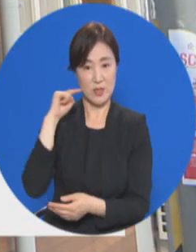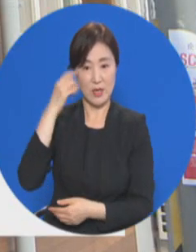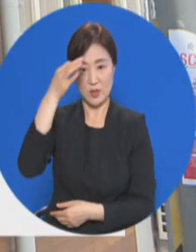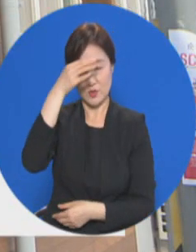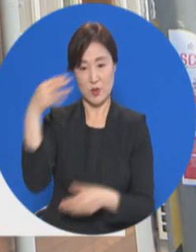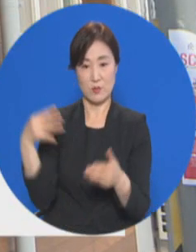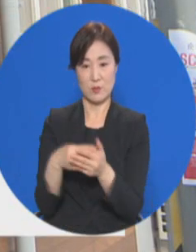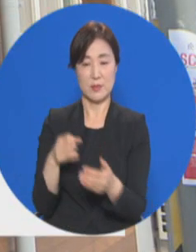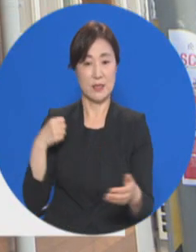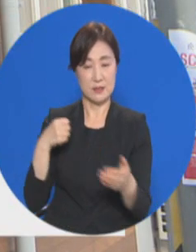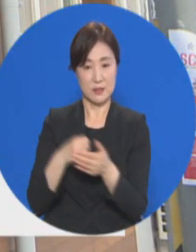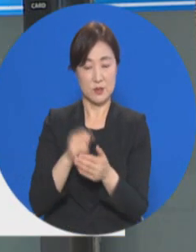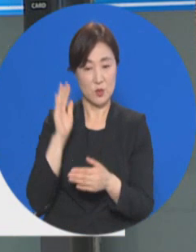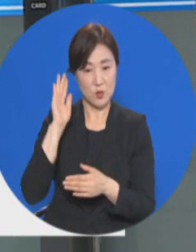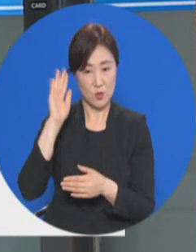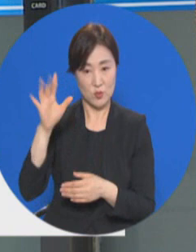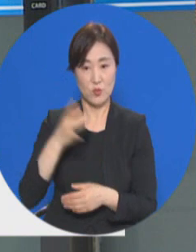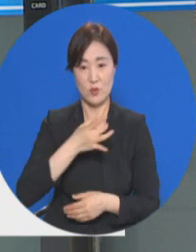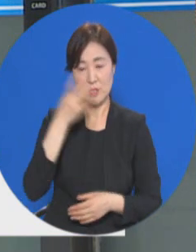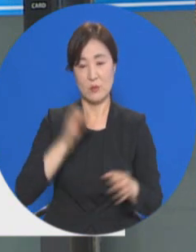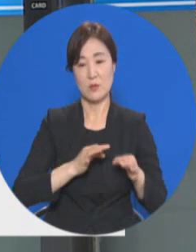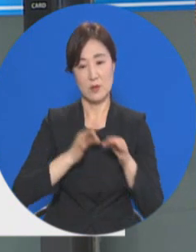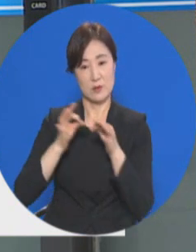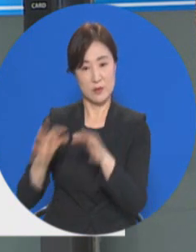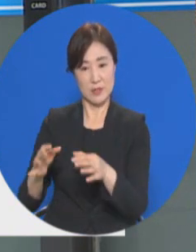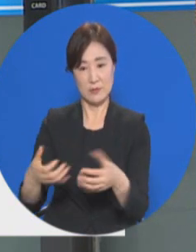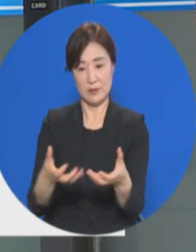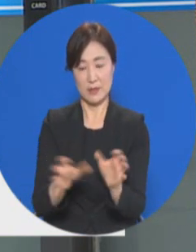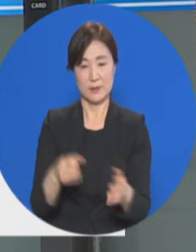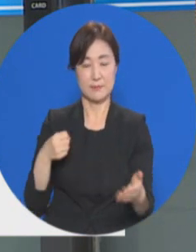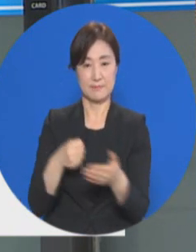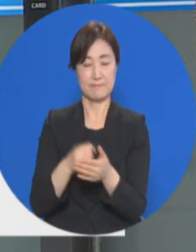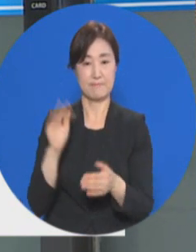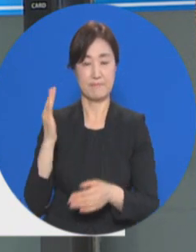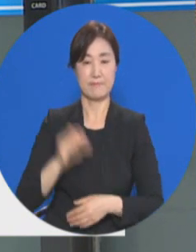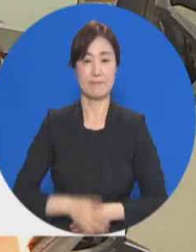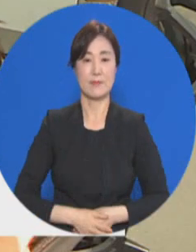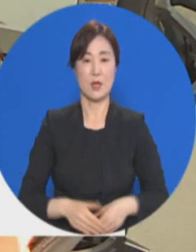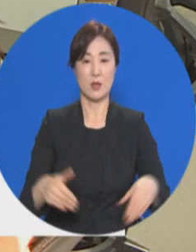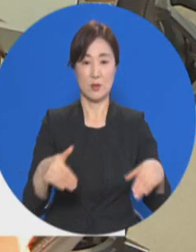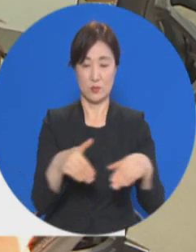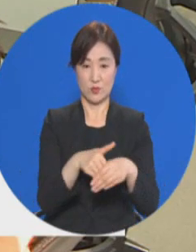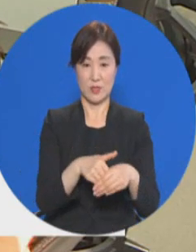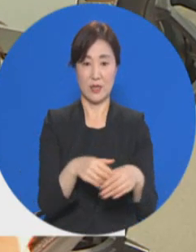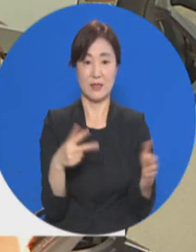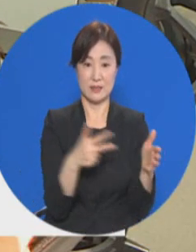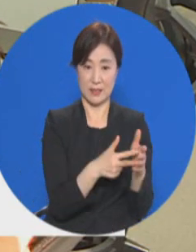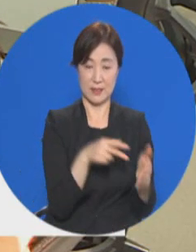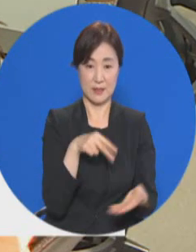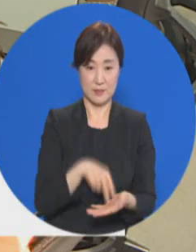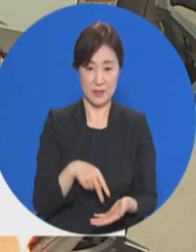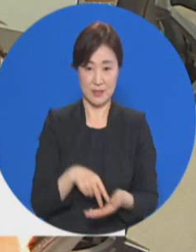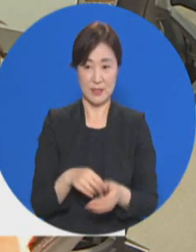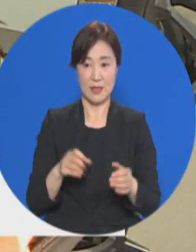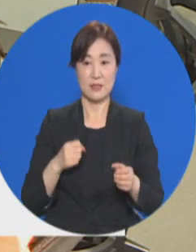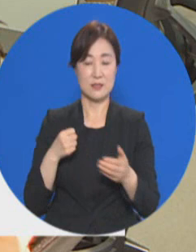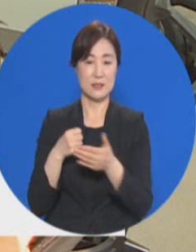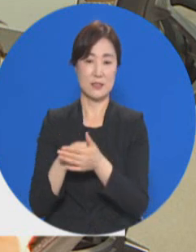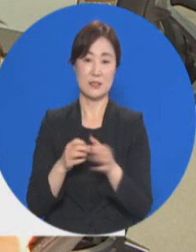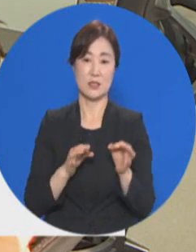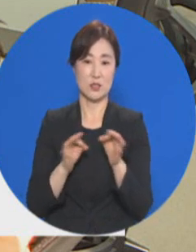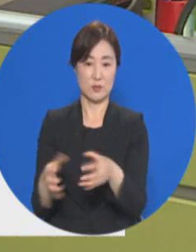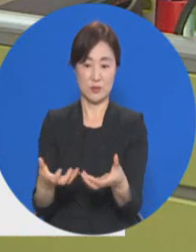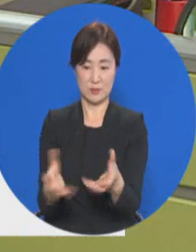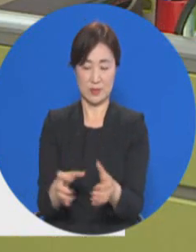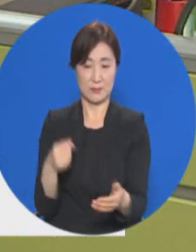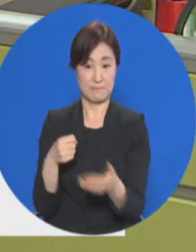기획재정부의 지정기부금단체로 최종 승인됐습니다. 순천문화재단은 기획재정부의 지정기부금단체 지정으로